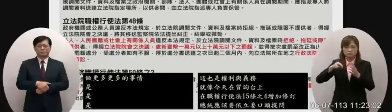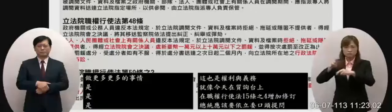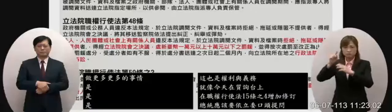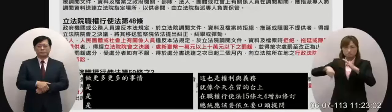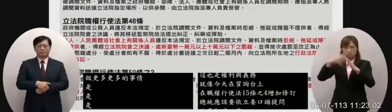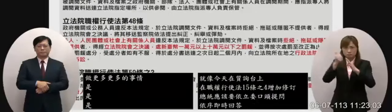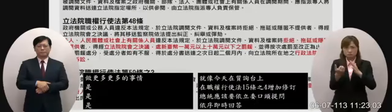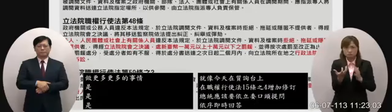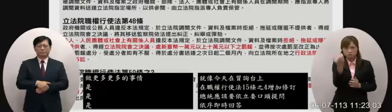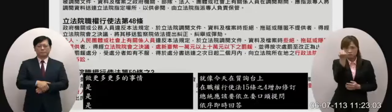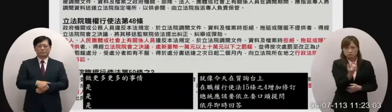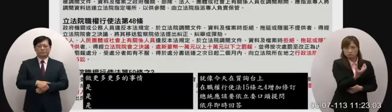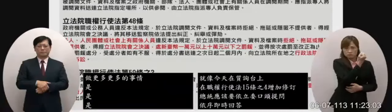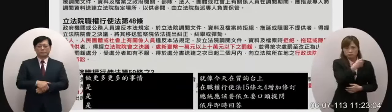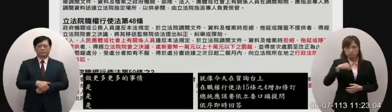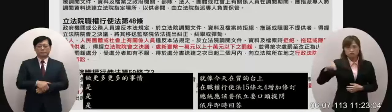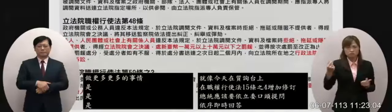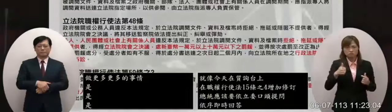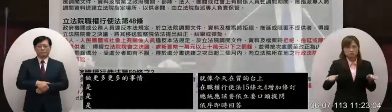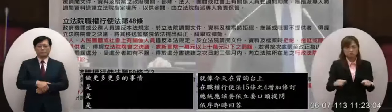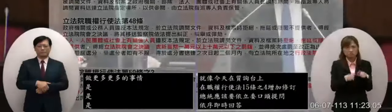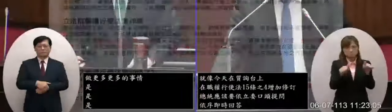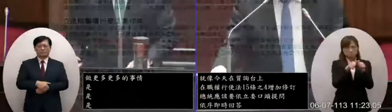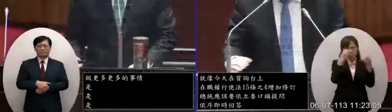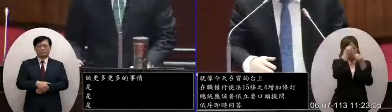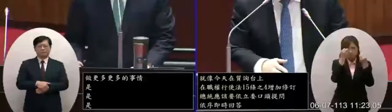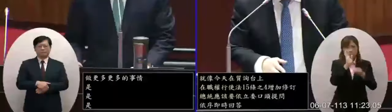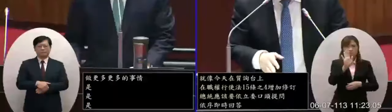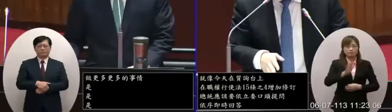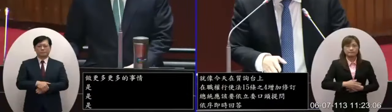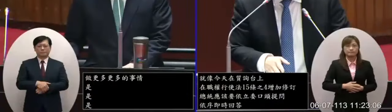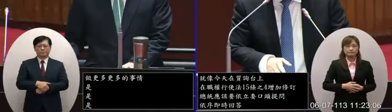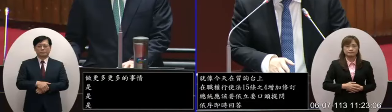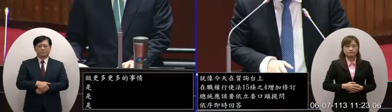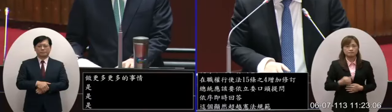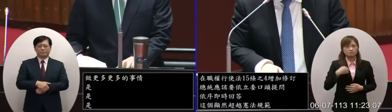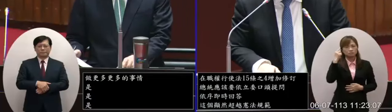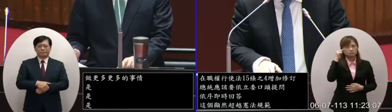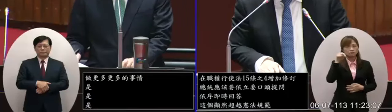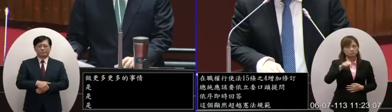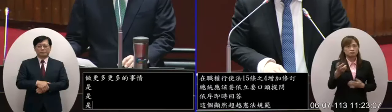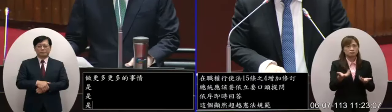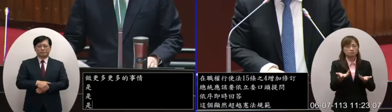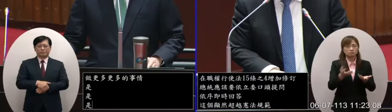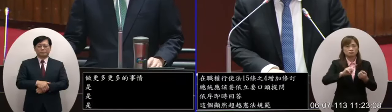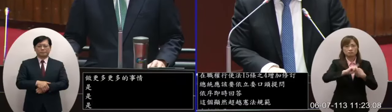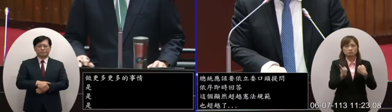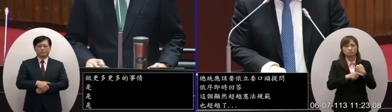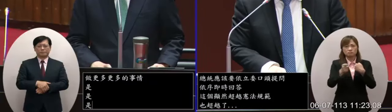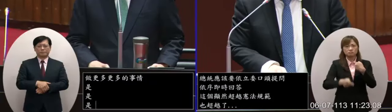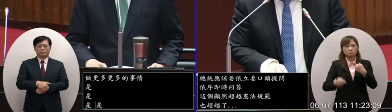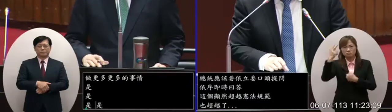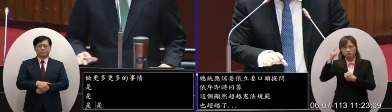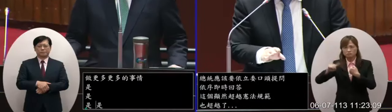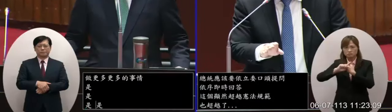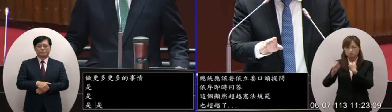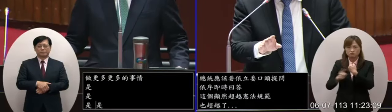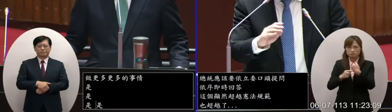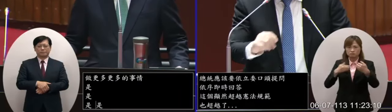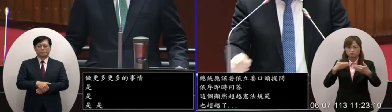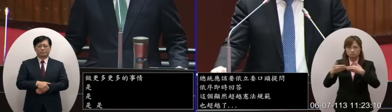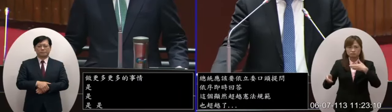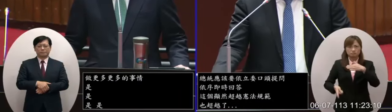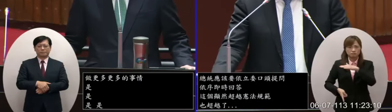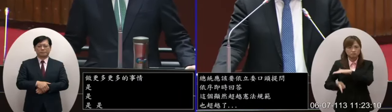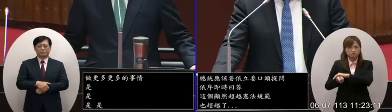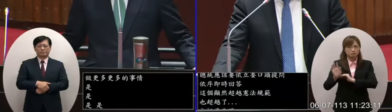之间的权限都产生了一些矛盾跟混淆了哈。所以我认为这个很明显的是一个违宪的部分了哈。